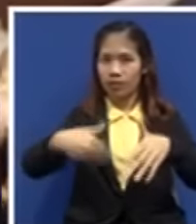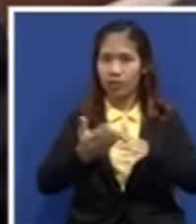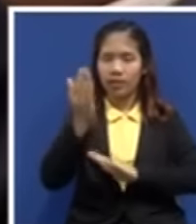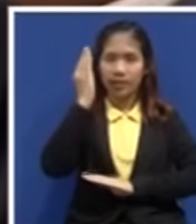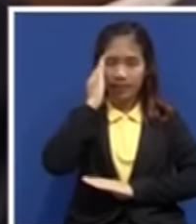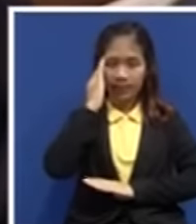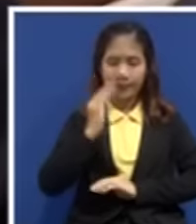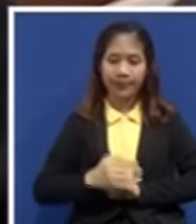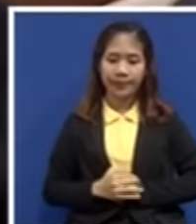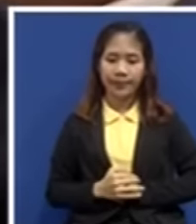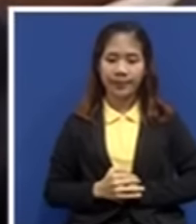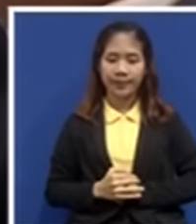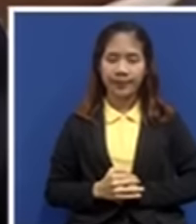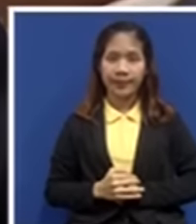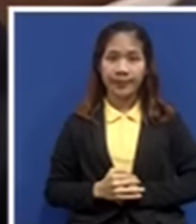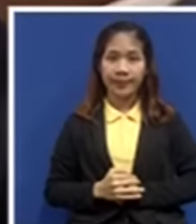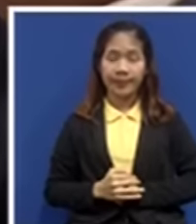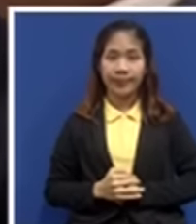ฮะ